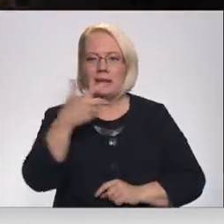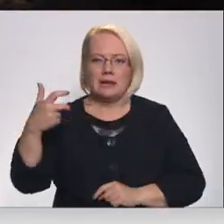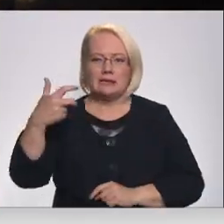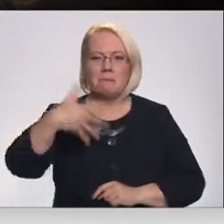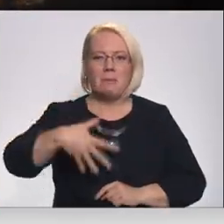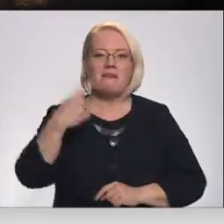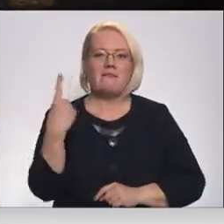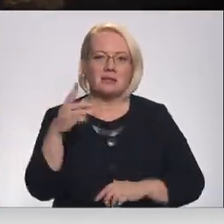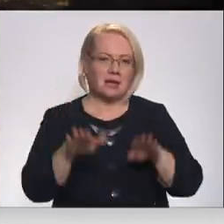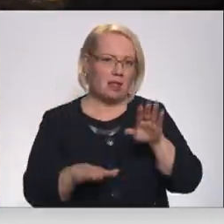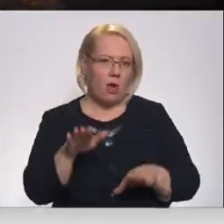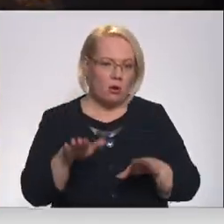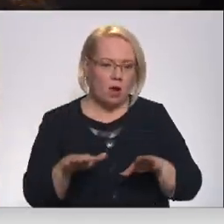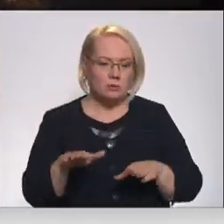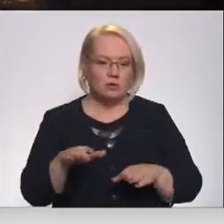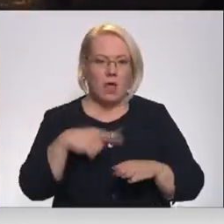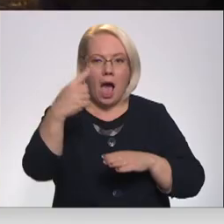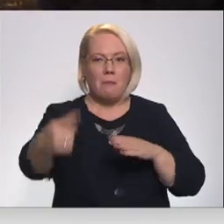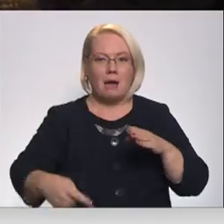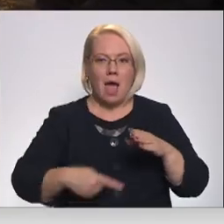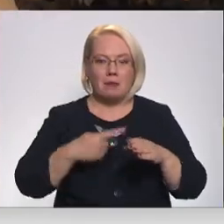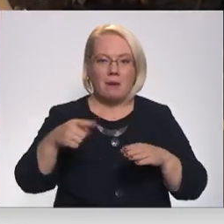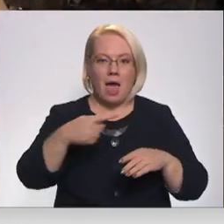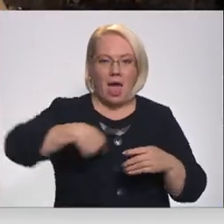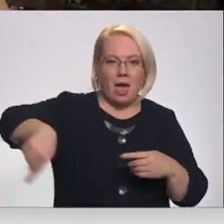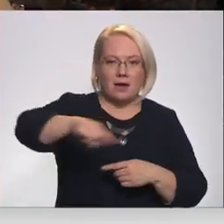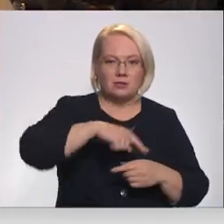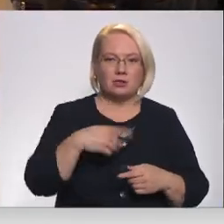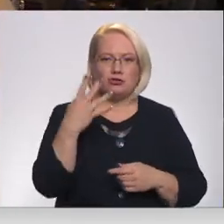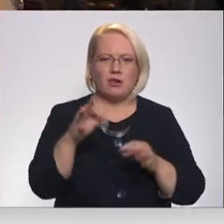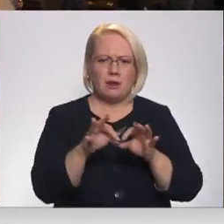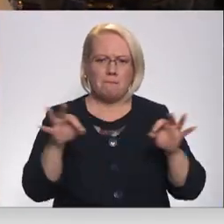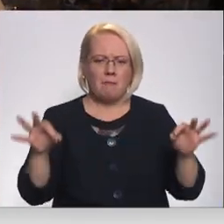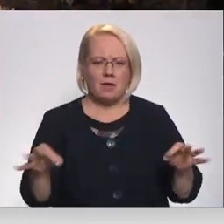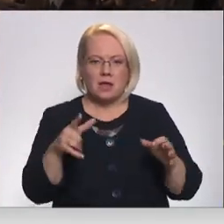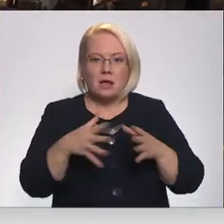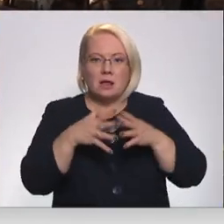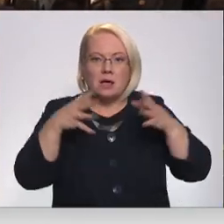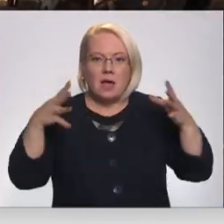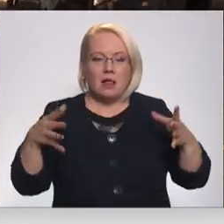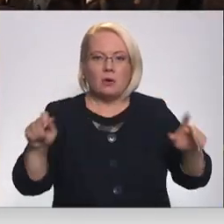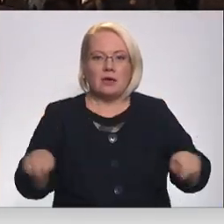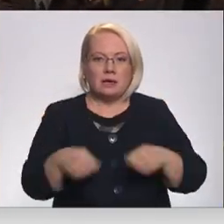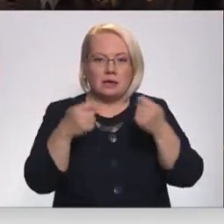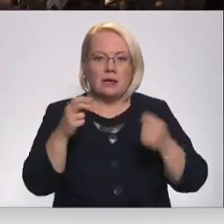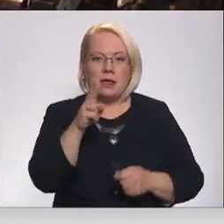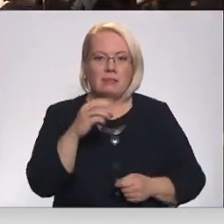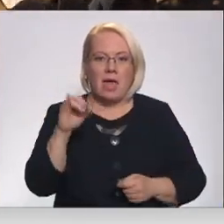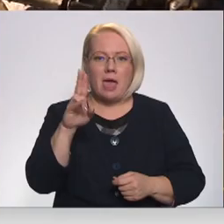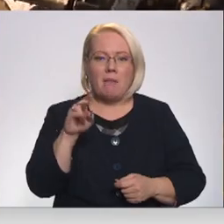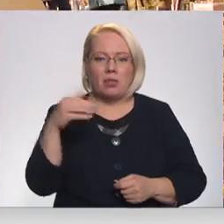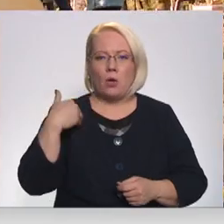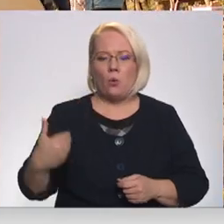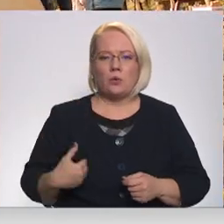351 kilograms un apkārtmērs gandrīz 4 metri. Tik brangu ķirbi izaudzējusi Luīza Neimane no